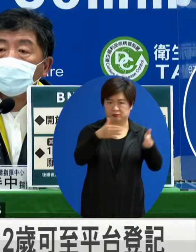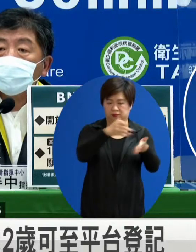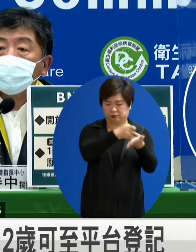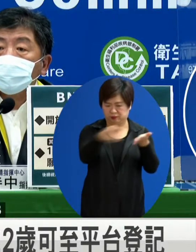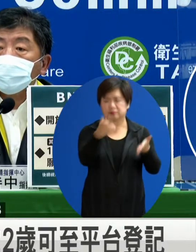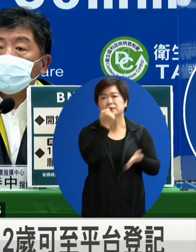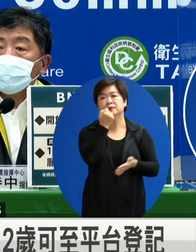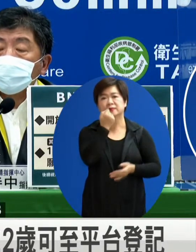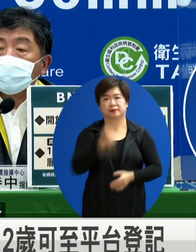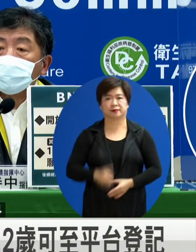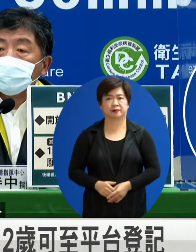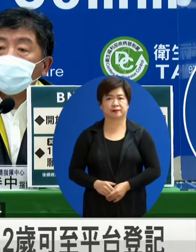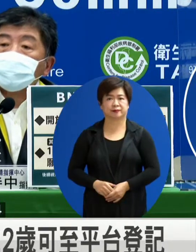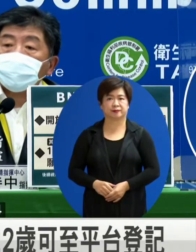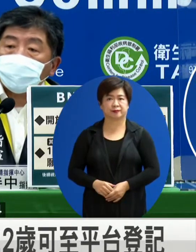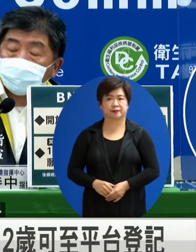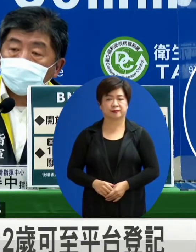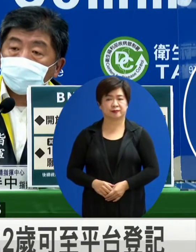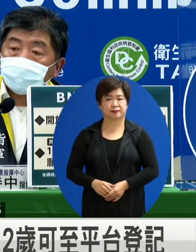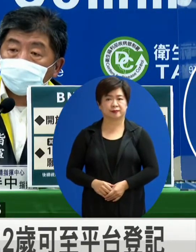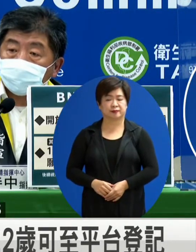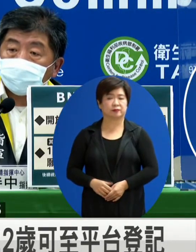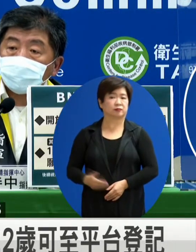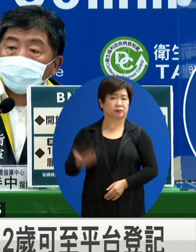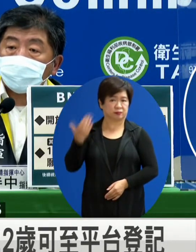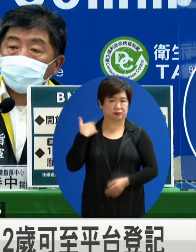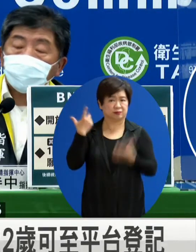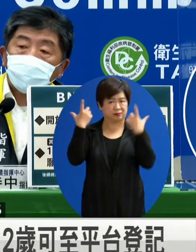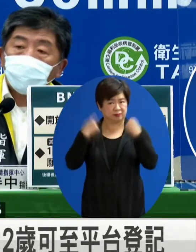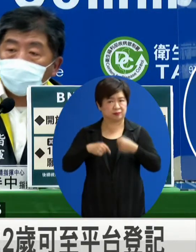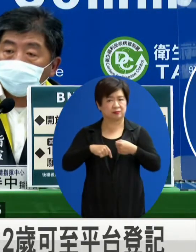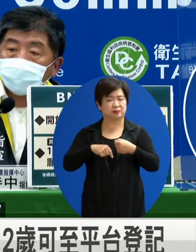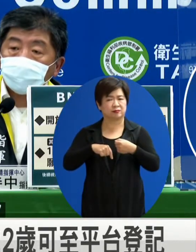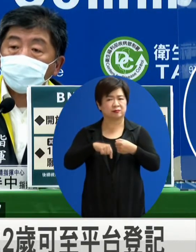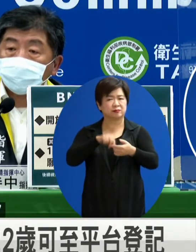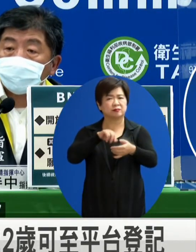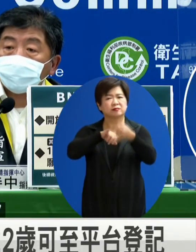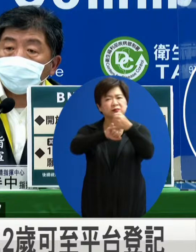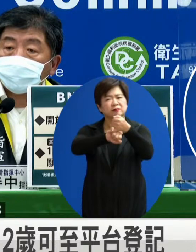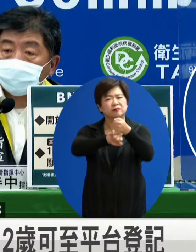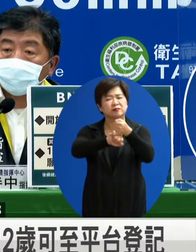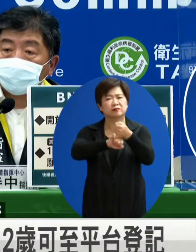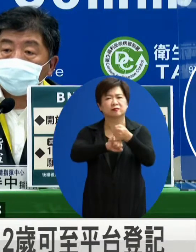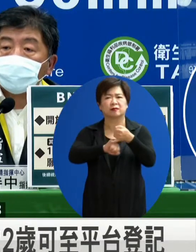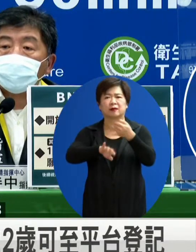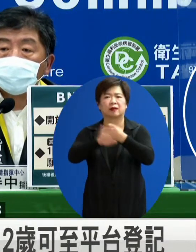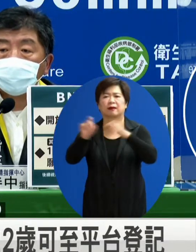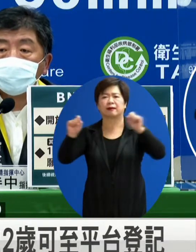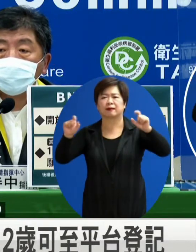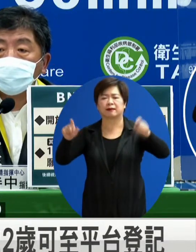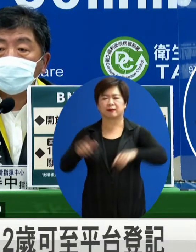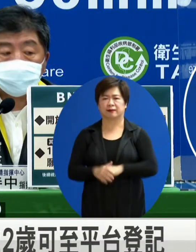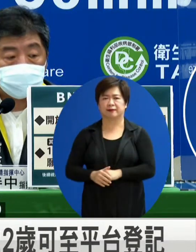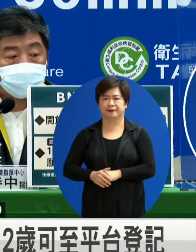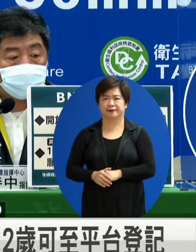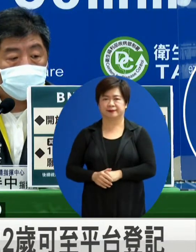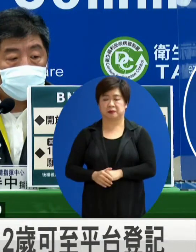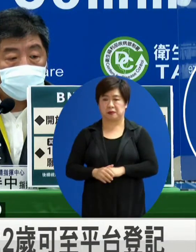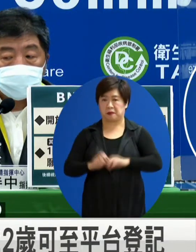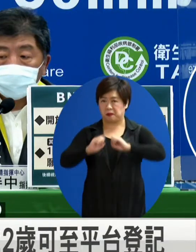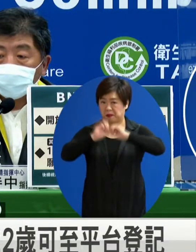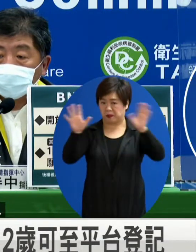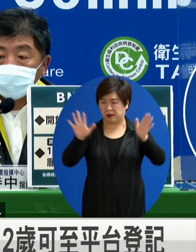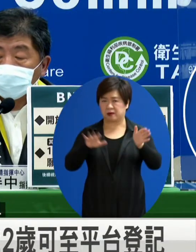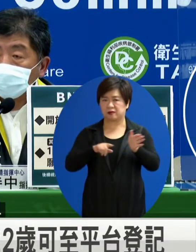登记。这是说在以前的这样的登记的例外，跟以前登记的情况不一样，所以我们特别宣